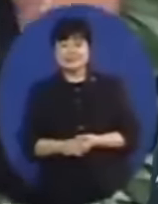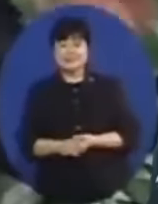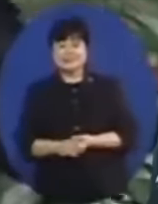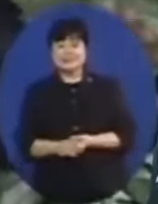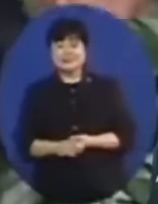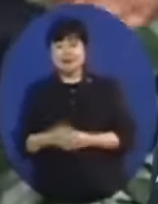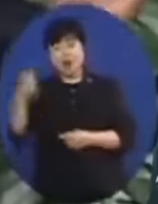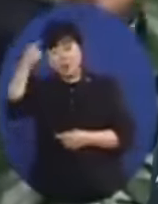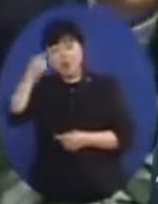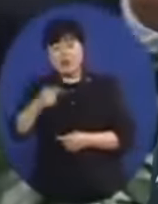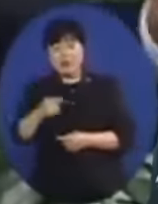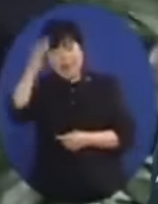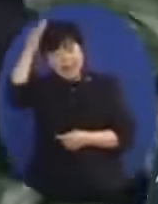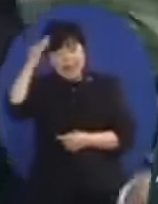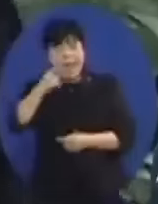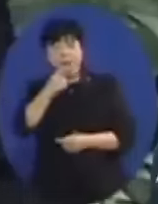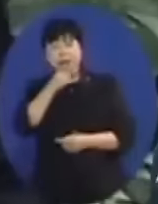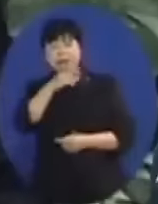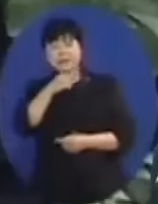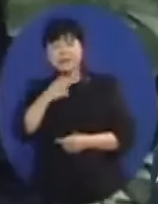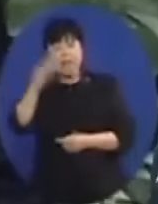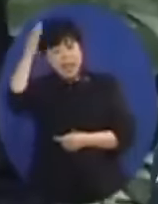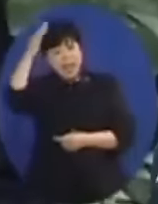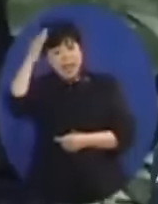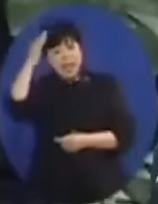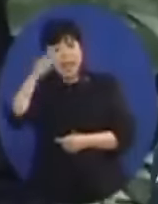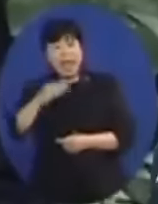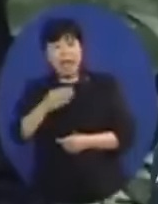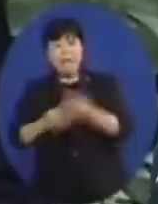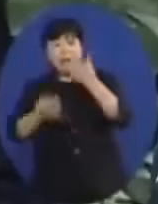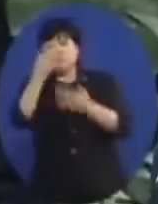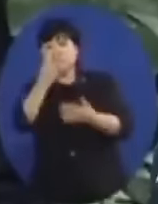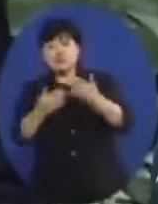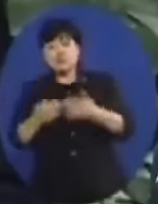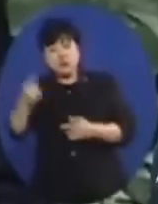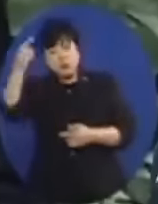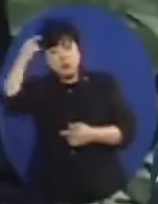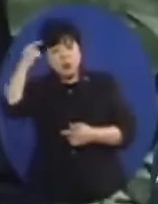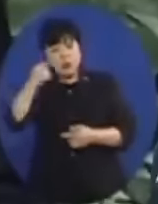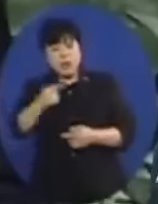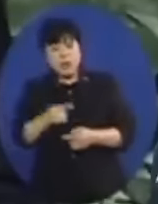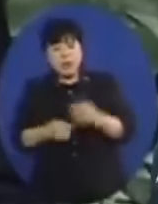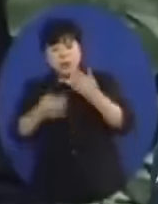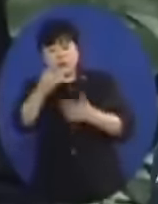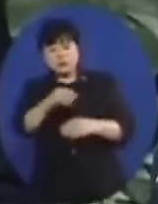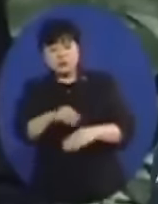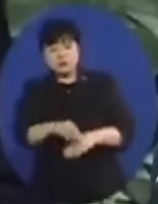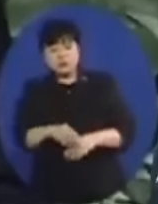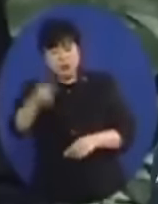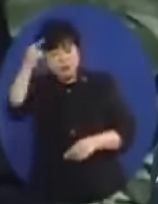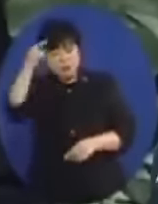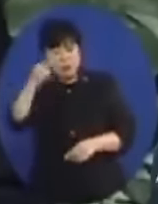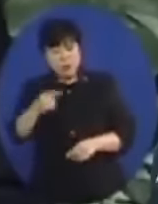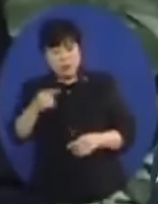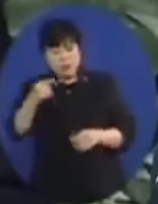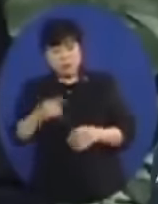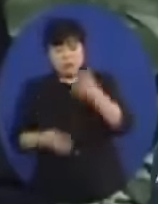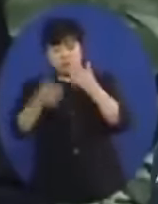그 머리 위에 숯불을 쌓아놓는 사람의 머리 위에 숯불을 피워놓으면 어떻게 됩니까? 머리에서부터 탄열이